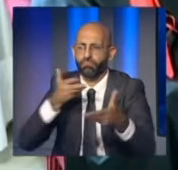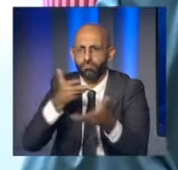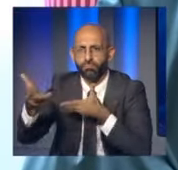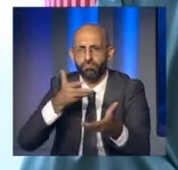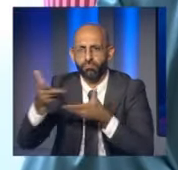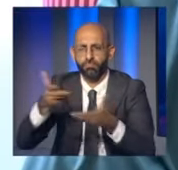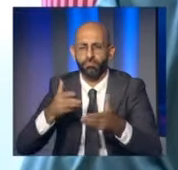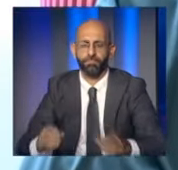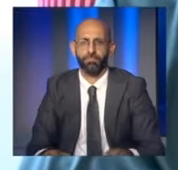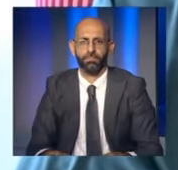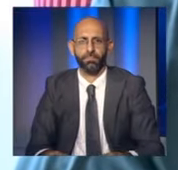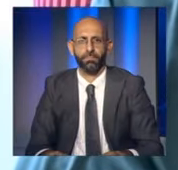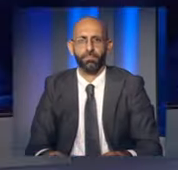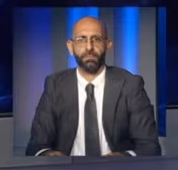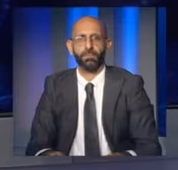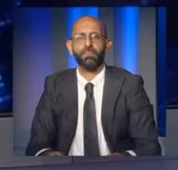واستبقاه إلى مأدبة الغداء.